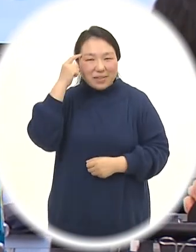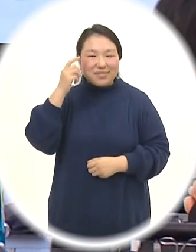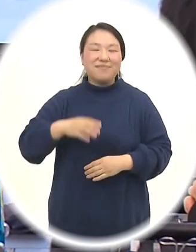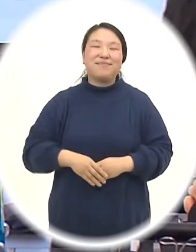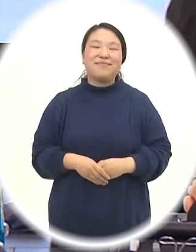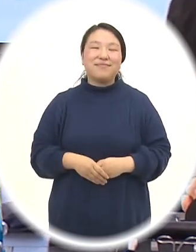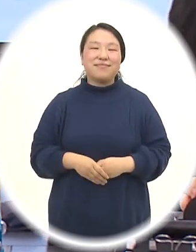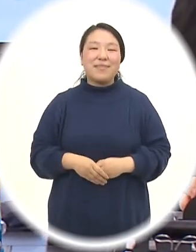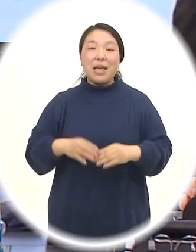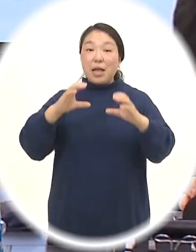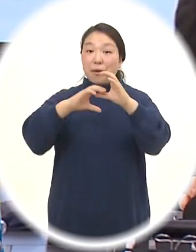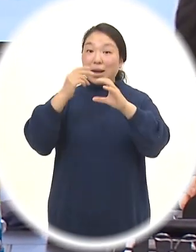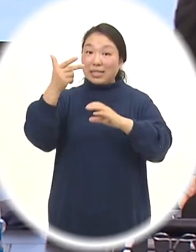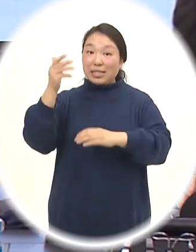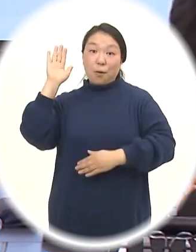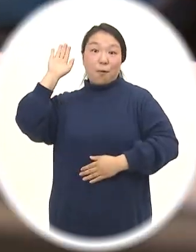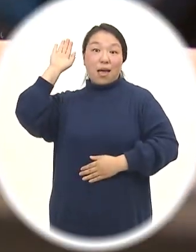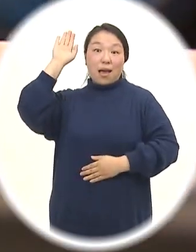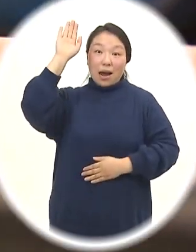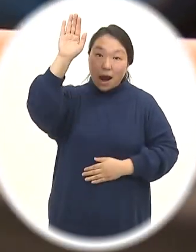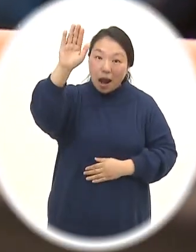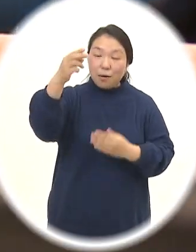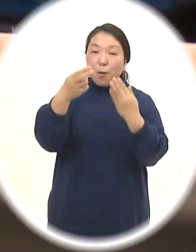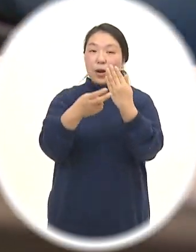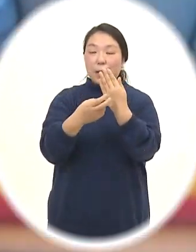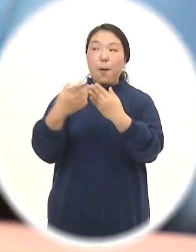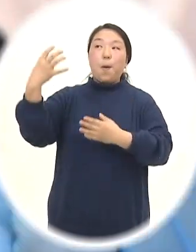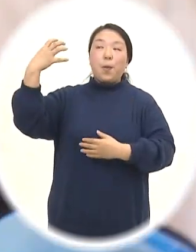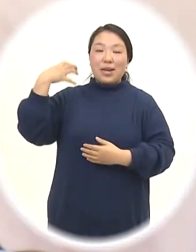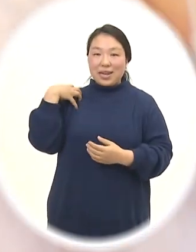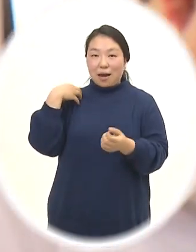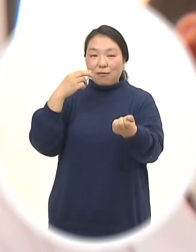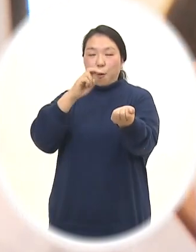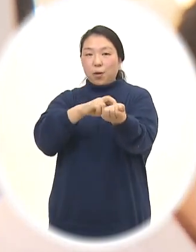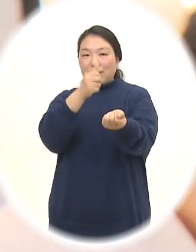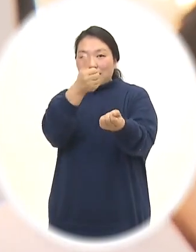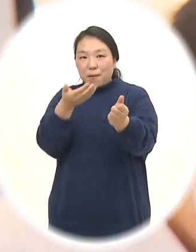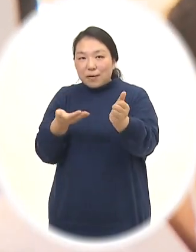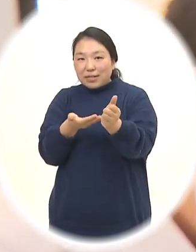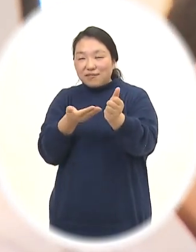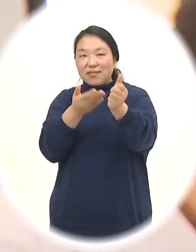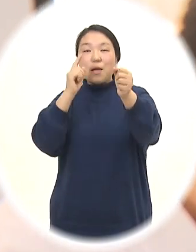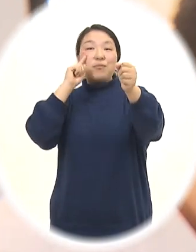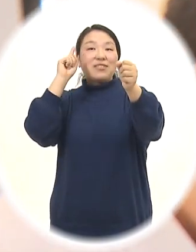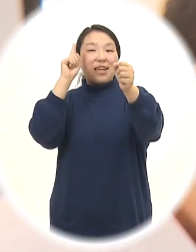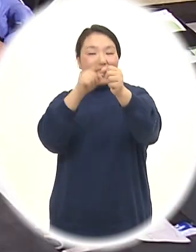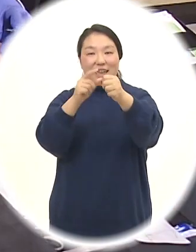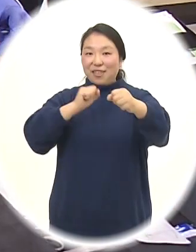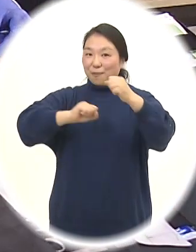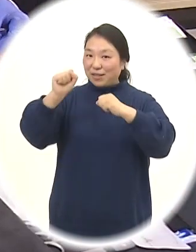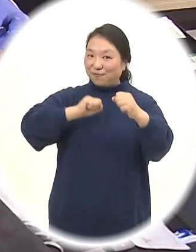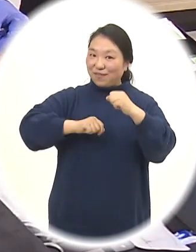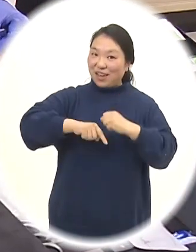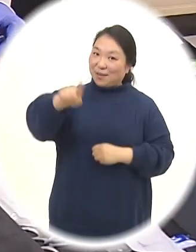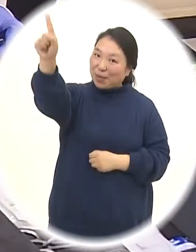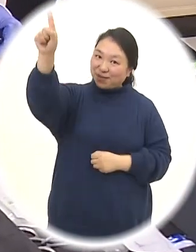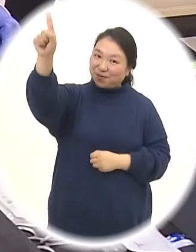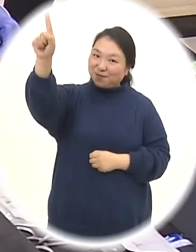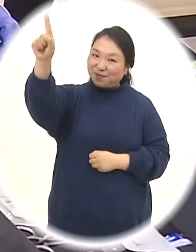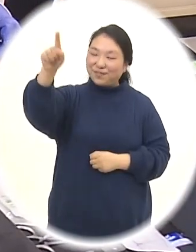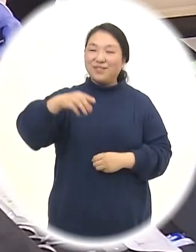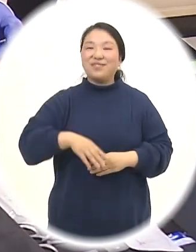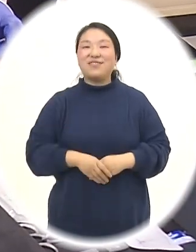いわき市ではこれからもいわき市の未来の医療を担う一種の育成へ向けて取り組んでいきます